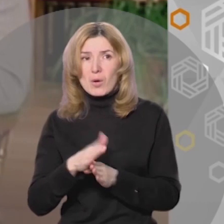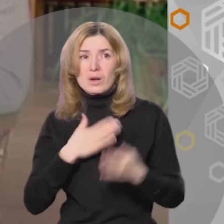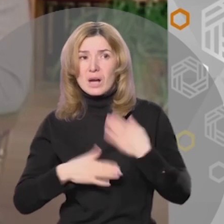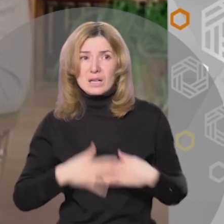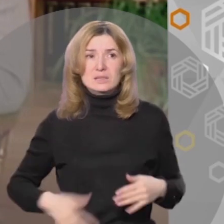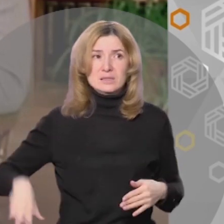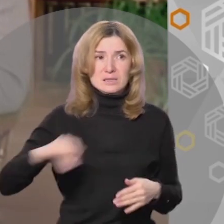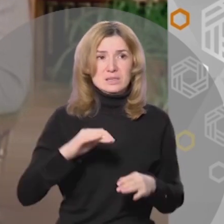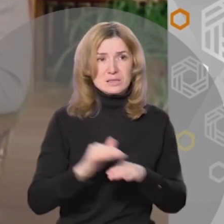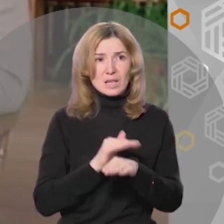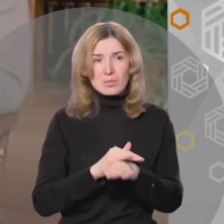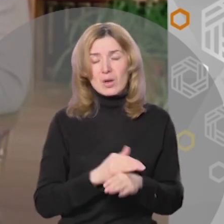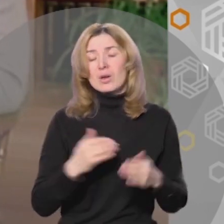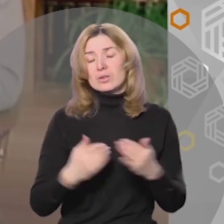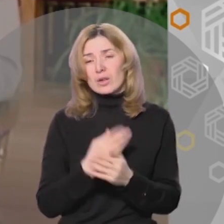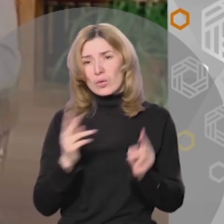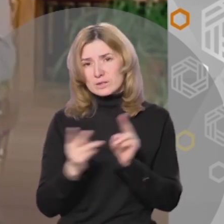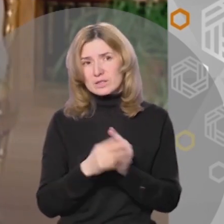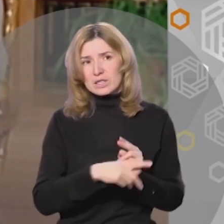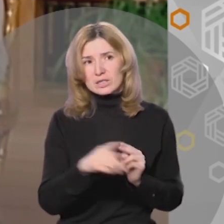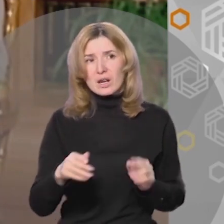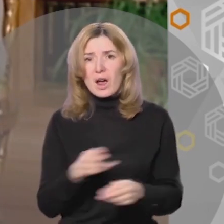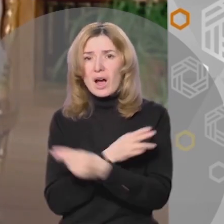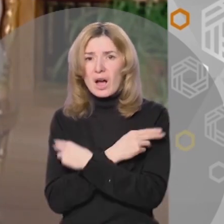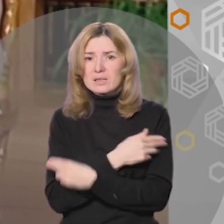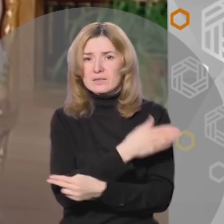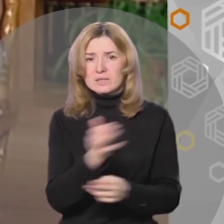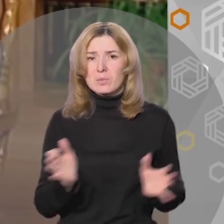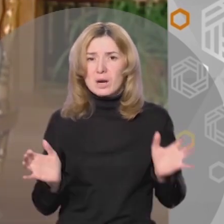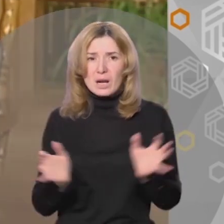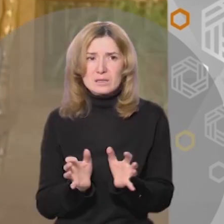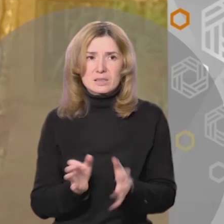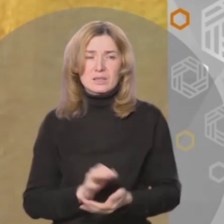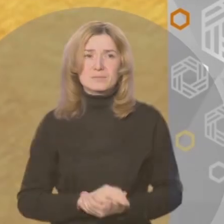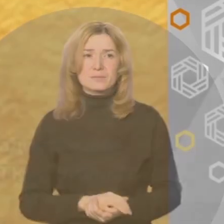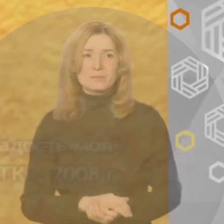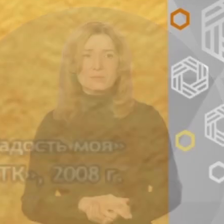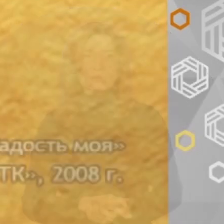и добром. До новых встреч, мои дорогие. Ангелы вам всем хранителя.